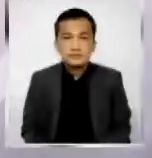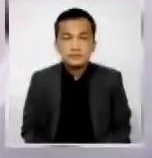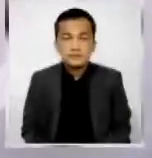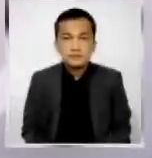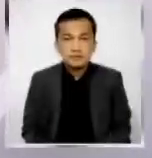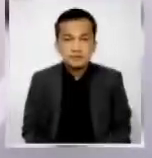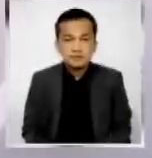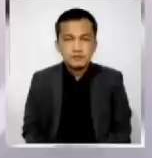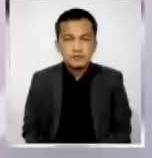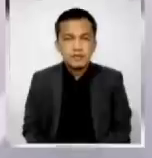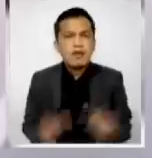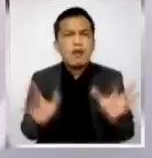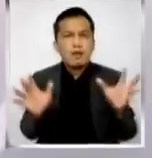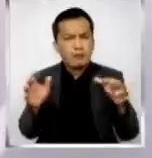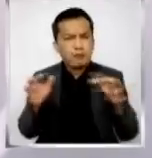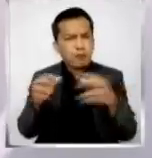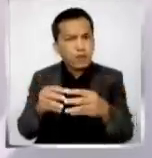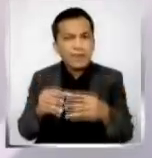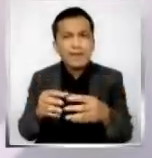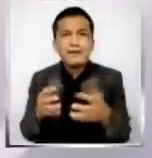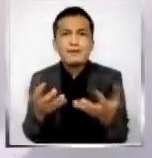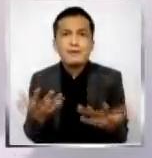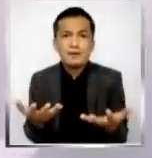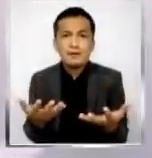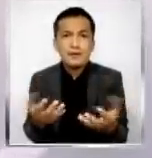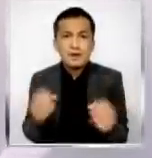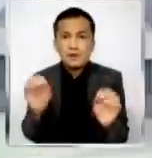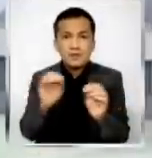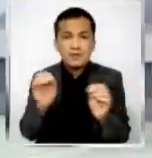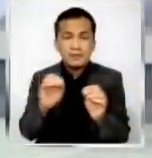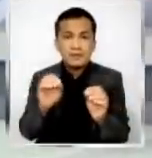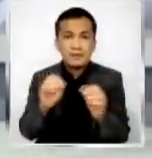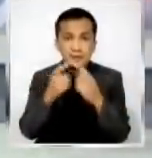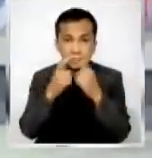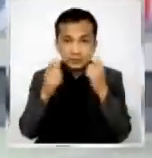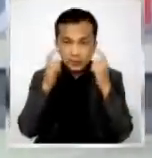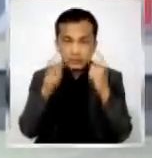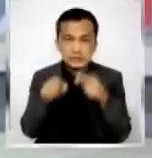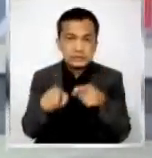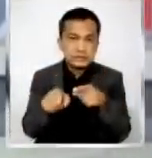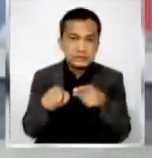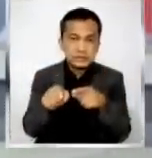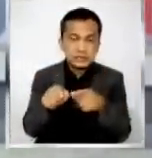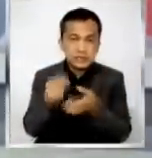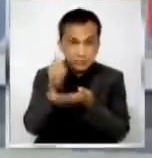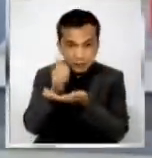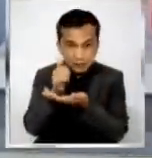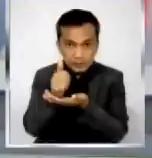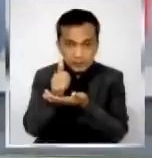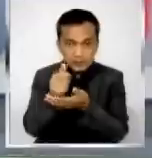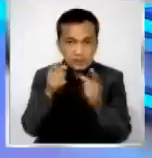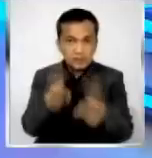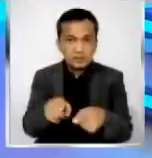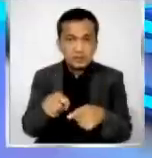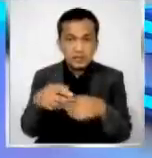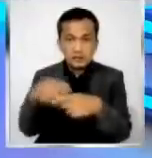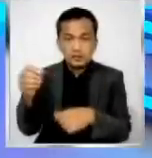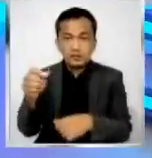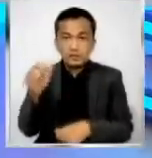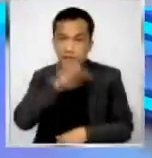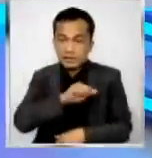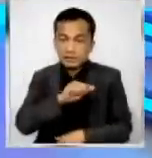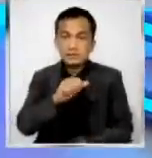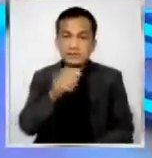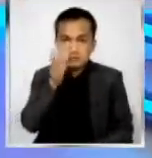Nagkumpula na nga eh, wala pang mga face mask. Ganyan ang na-videohang tagpo sa isang outdoor bar sa Cebu City. Ang katwiran